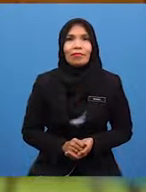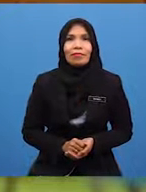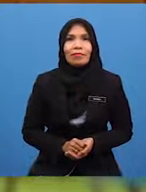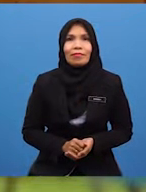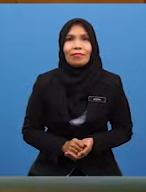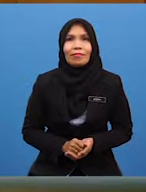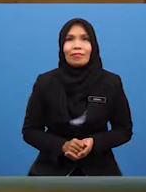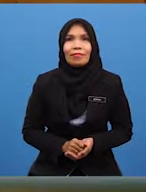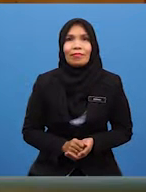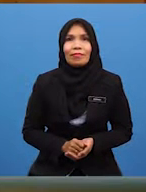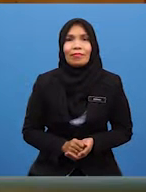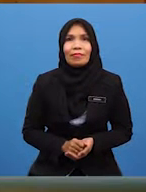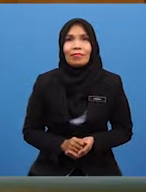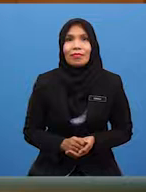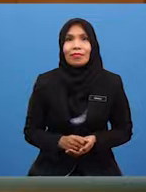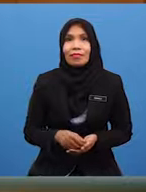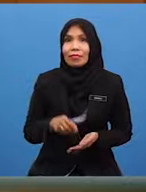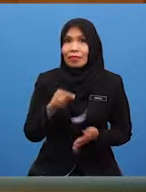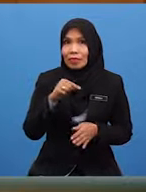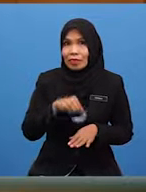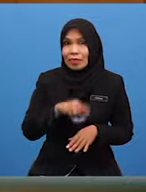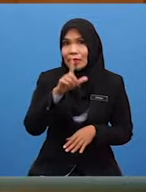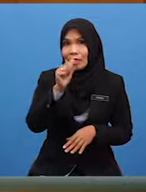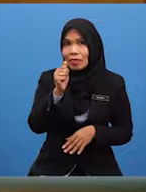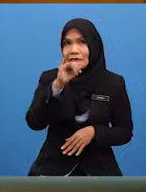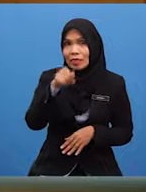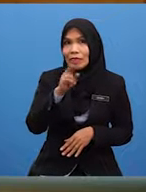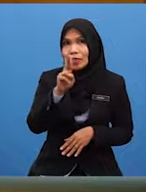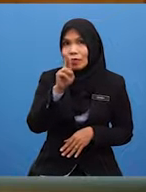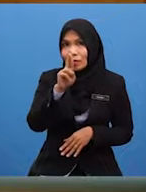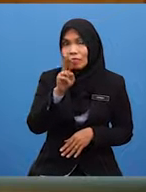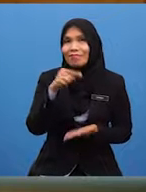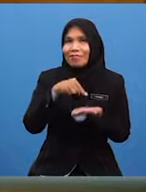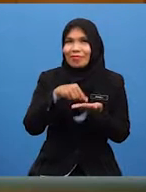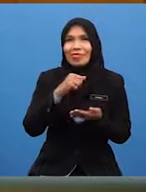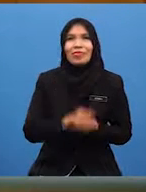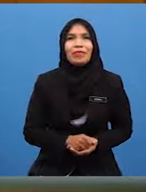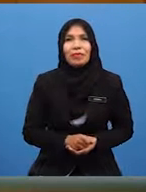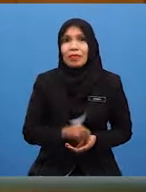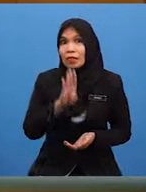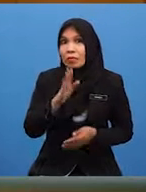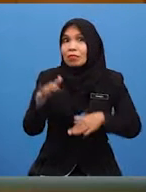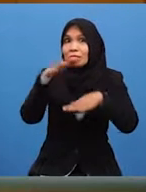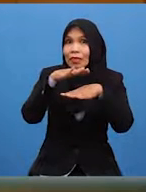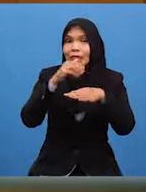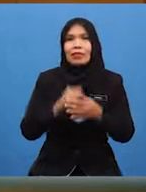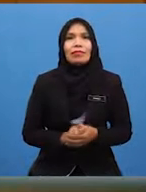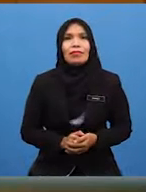ini. Titik 4 berada pada kedudukan atas sekali,